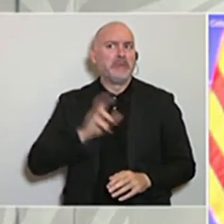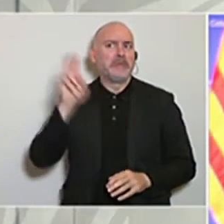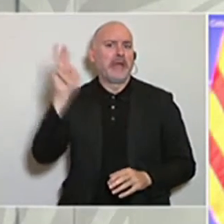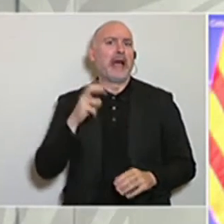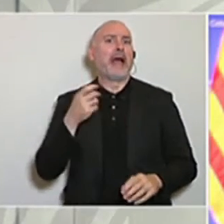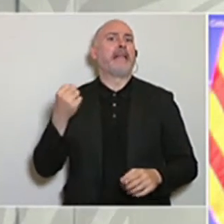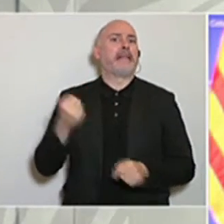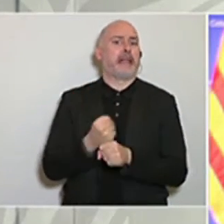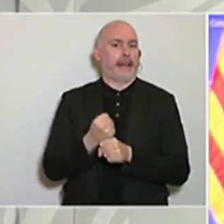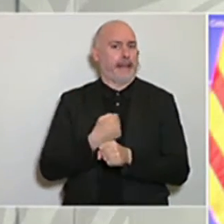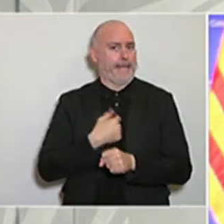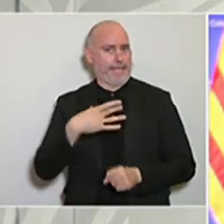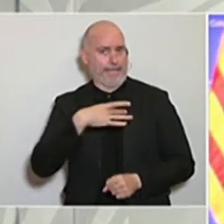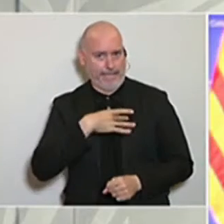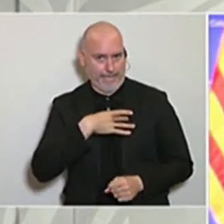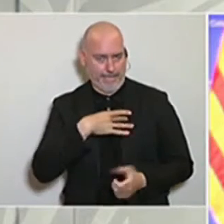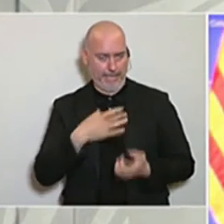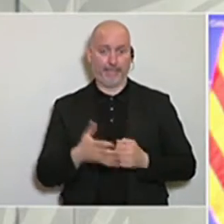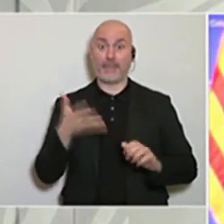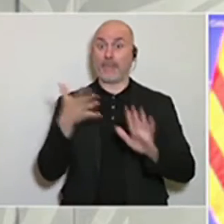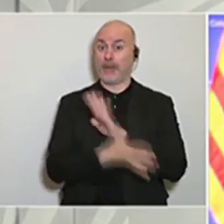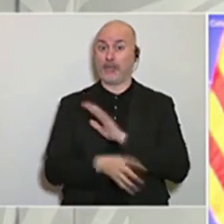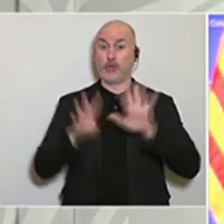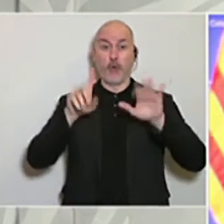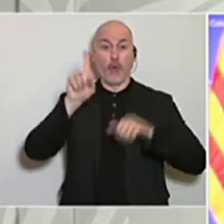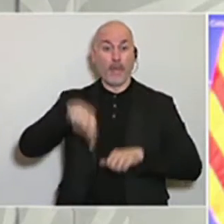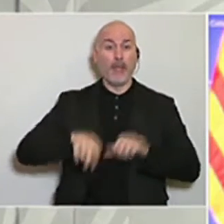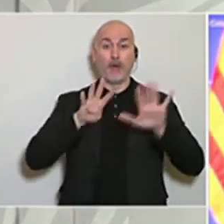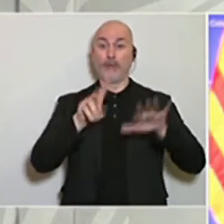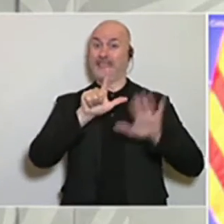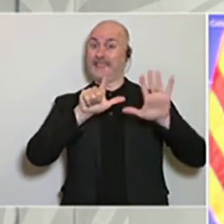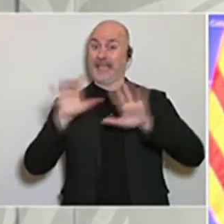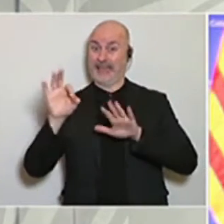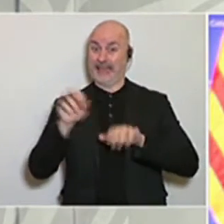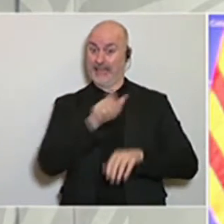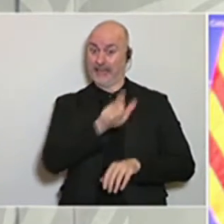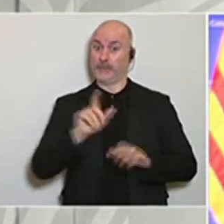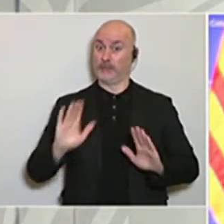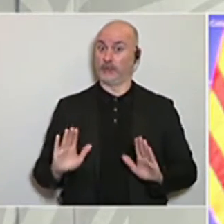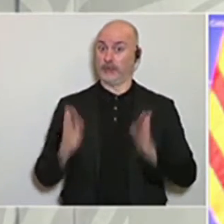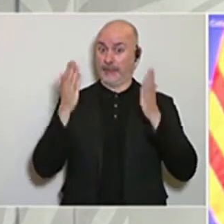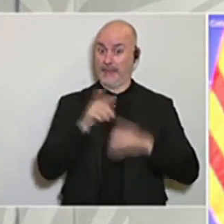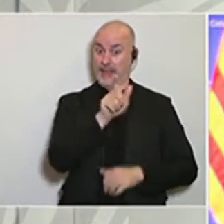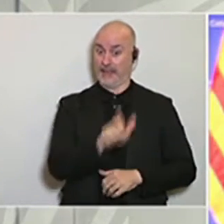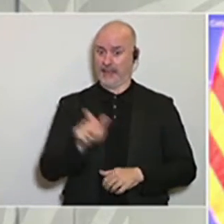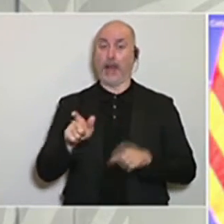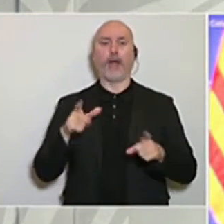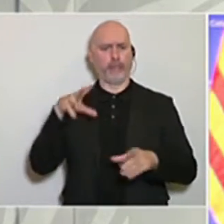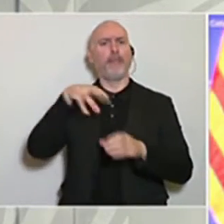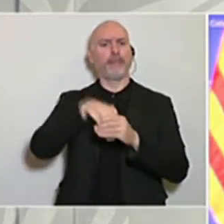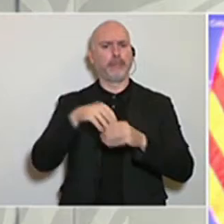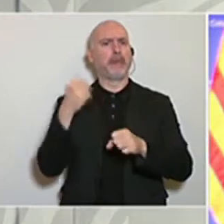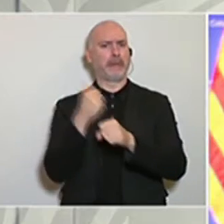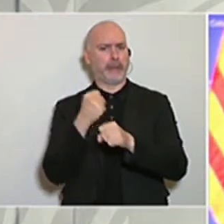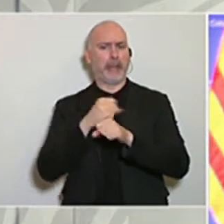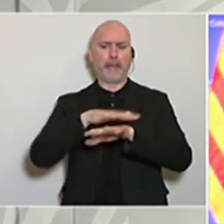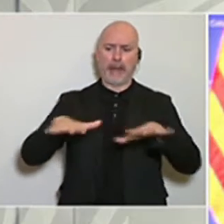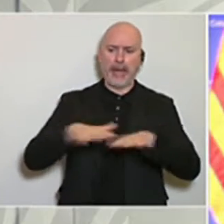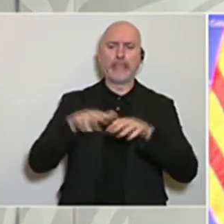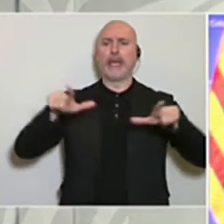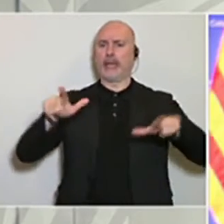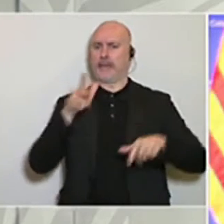En total, 9.270 socorristes estan en disposició de treballar en platges i piscines aquest estiu, on